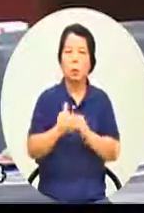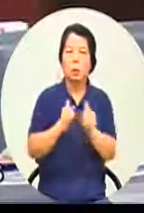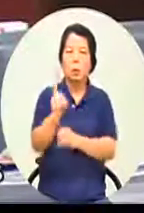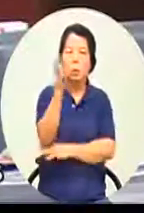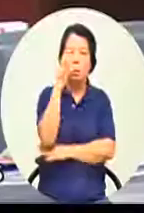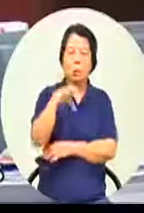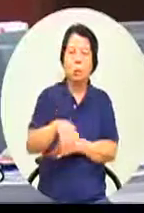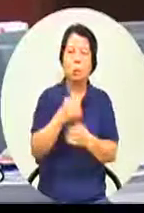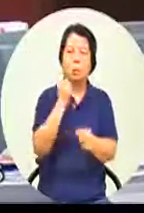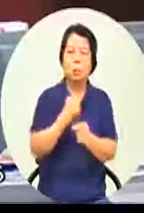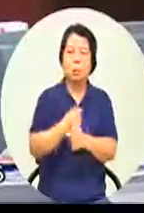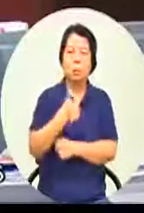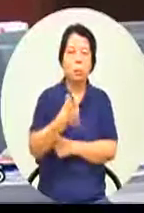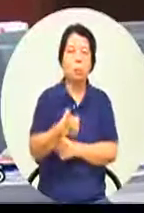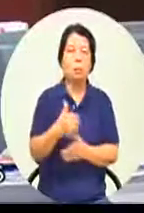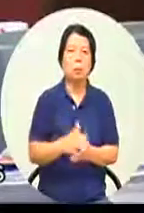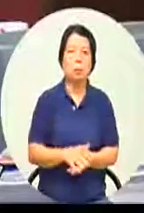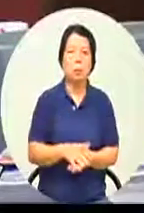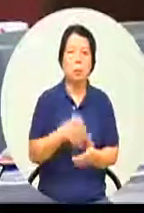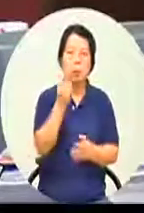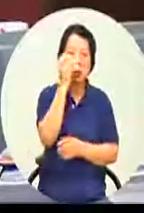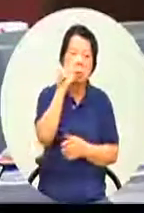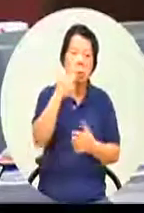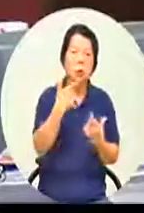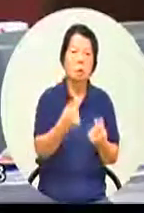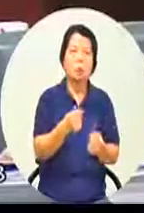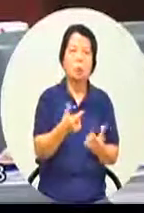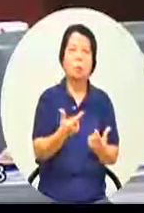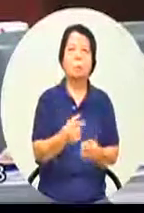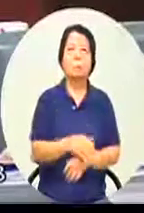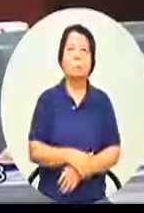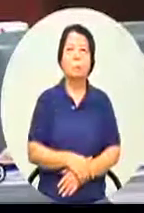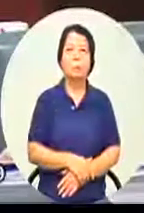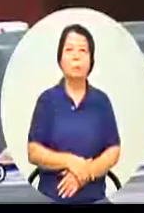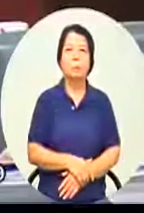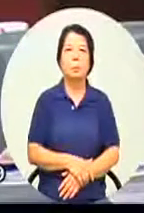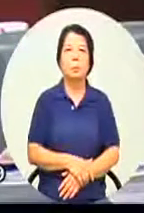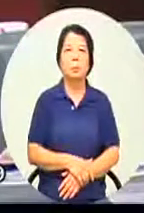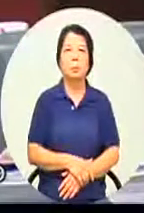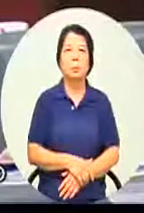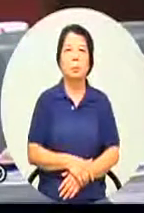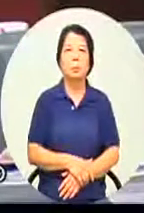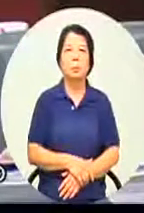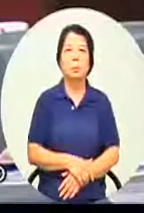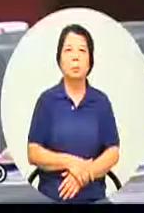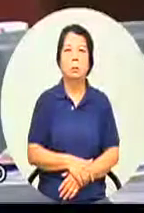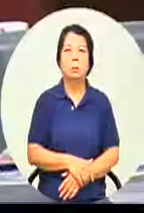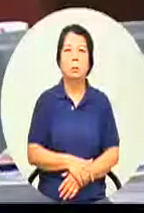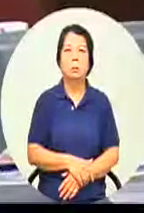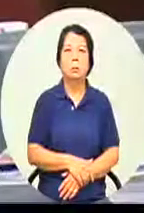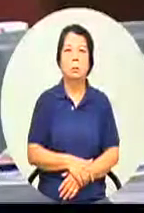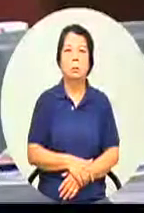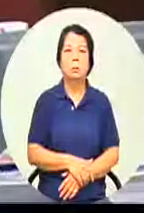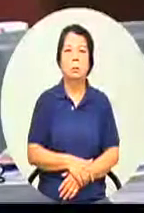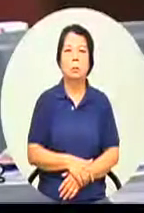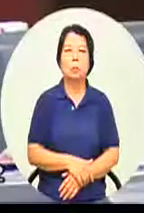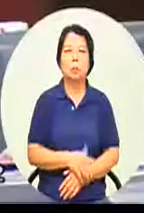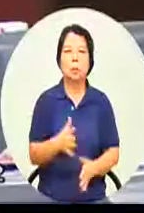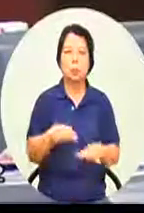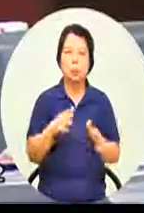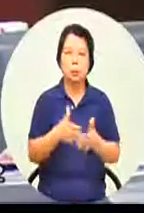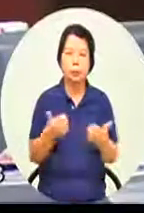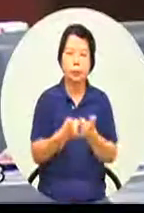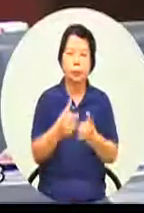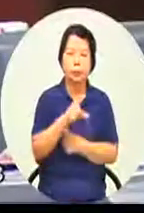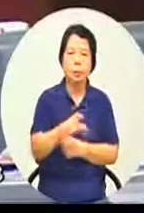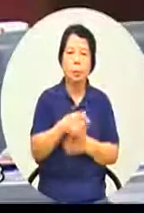相当的杰出，我希望你在观光局也有大有可为啊。那我要再问的就是进入我这个议题哈，